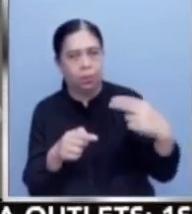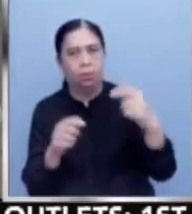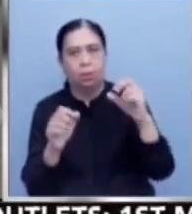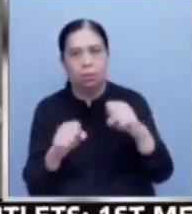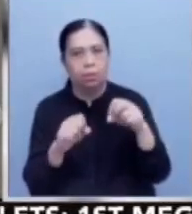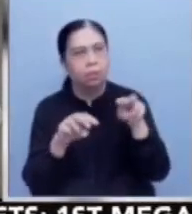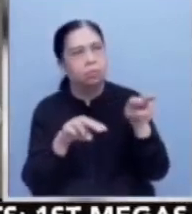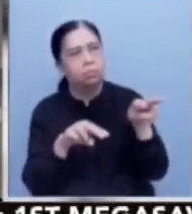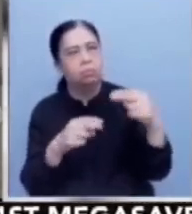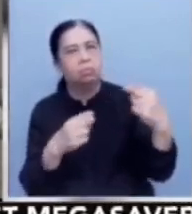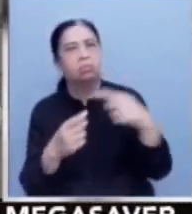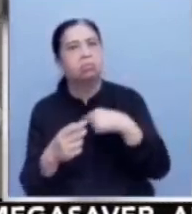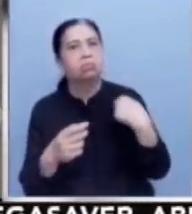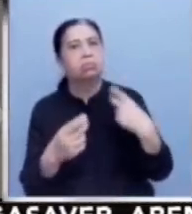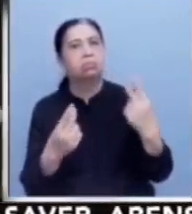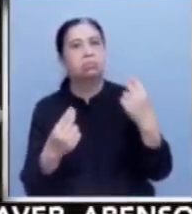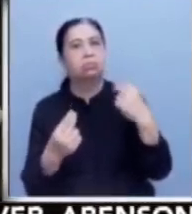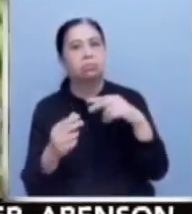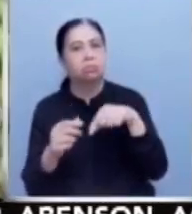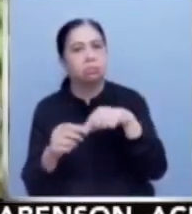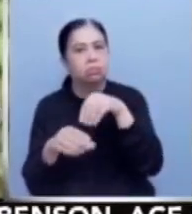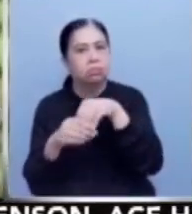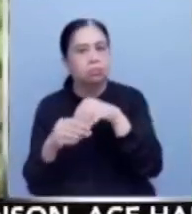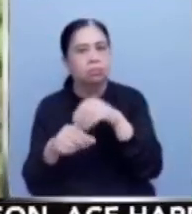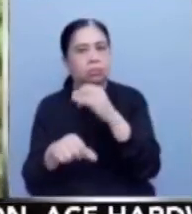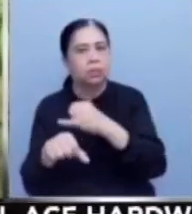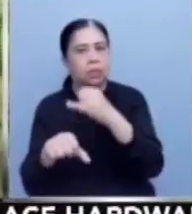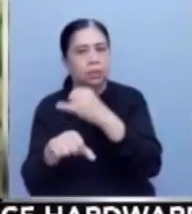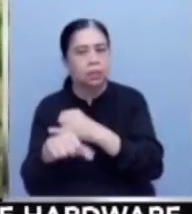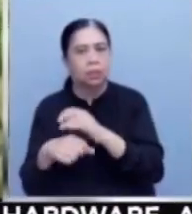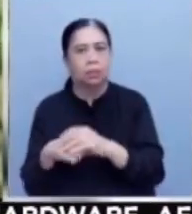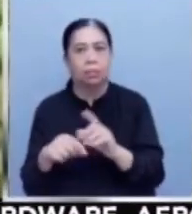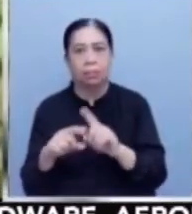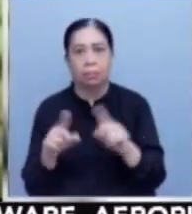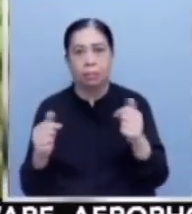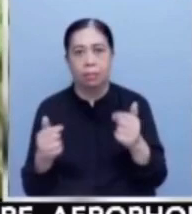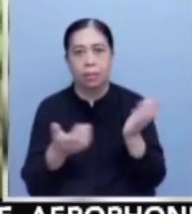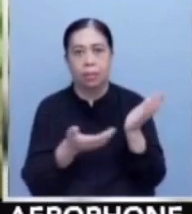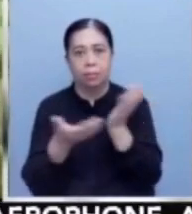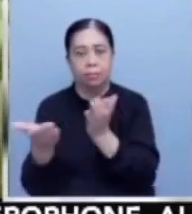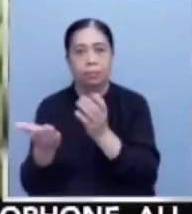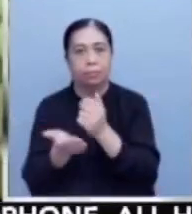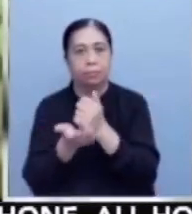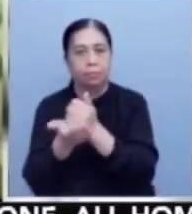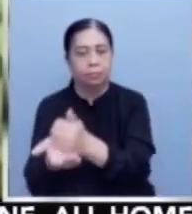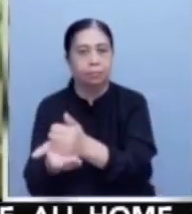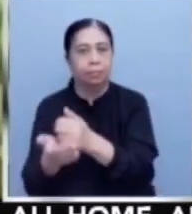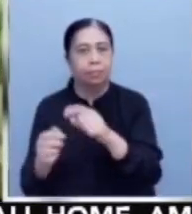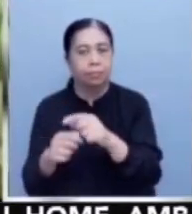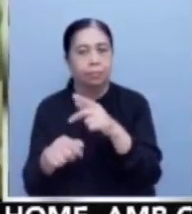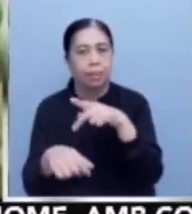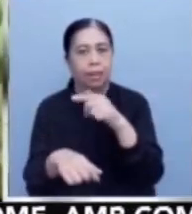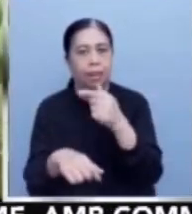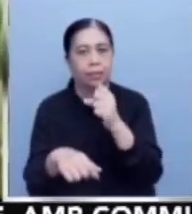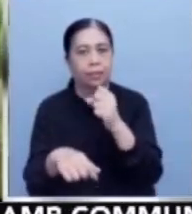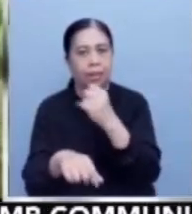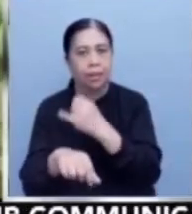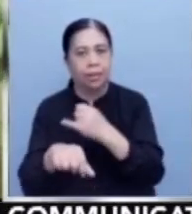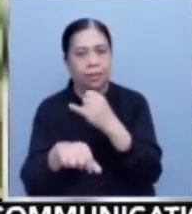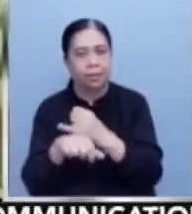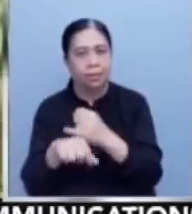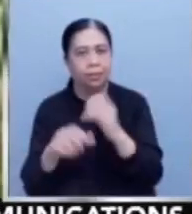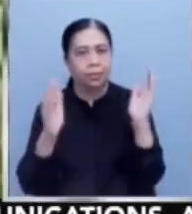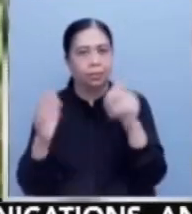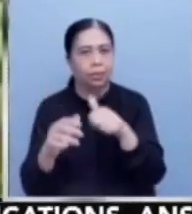mga Chino ang mga aktibidad sa isla. Ang kaibahan ng resupply mission sa Pag-asa Island kumpara doon sa ibang mga